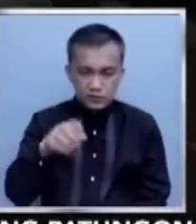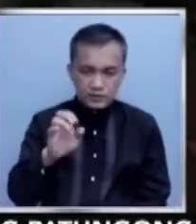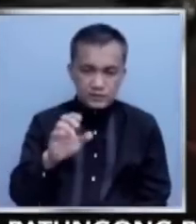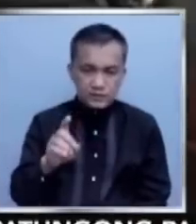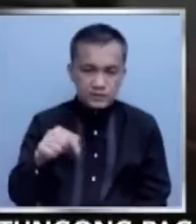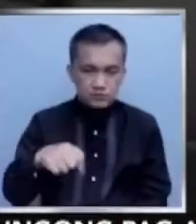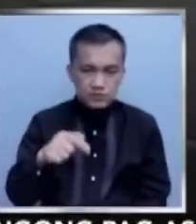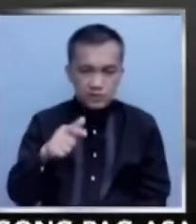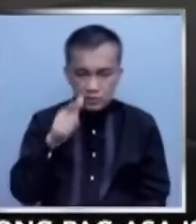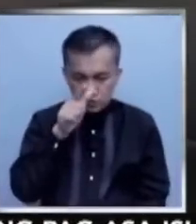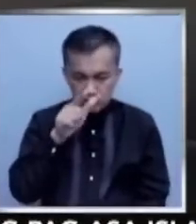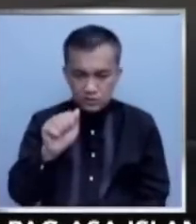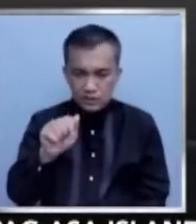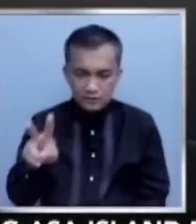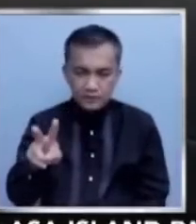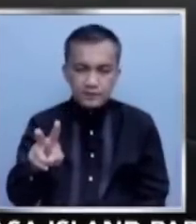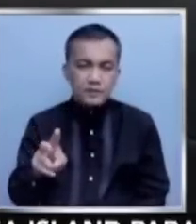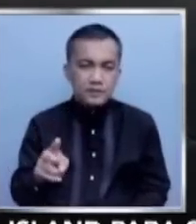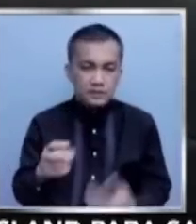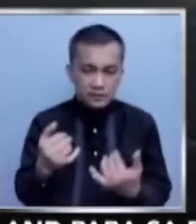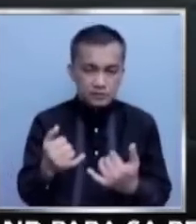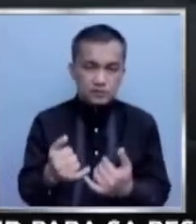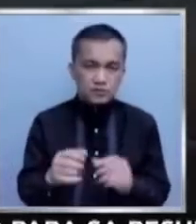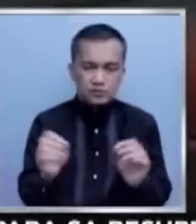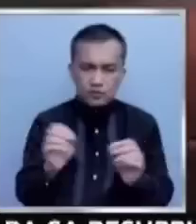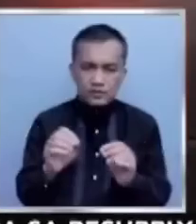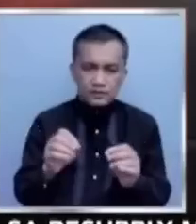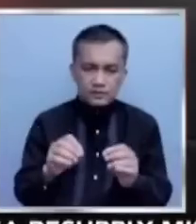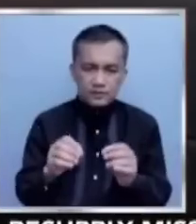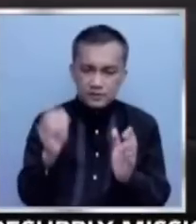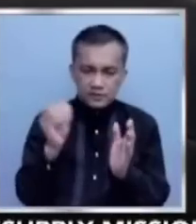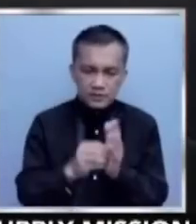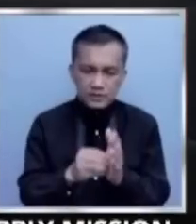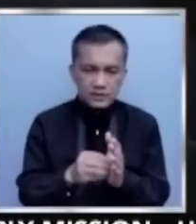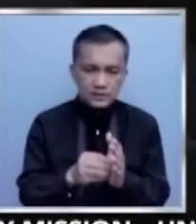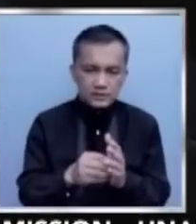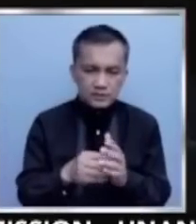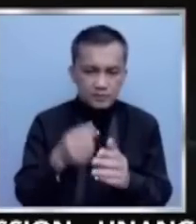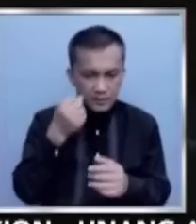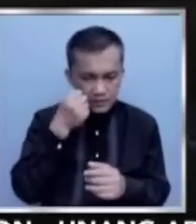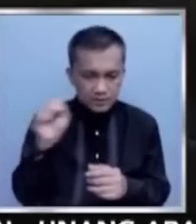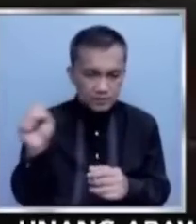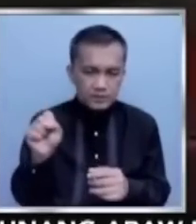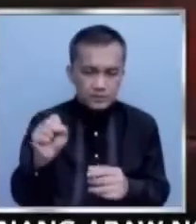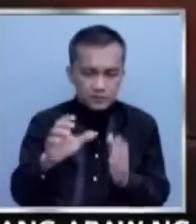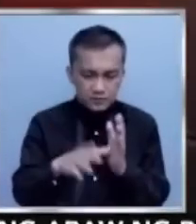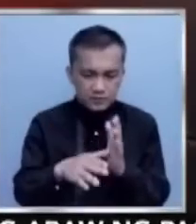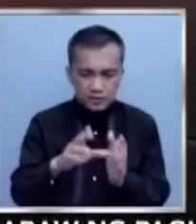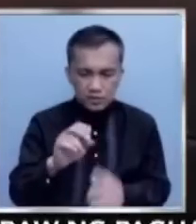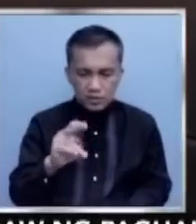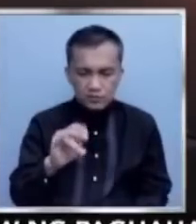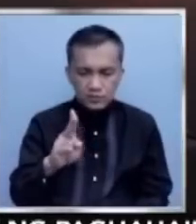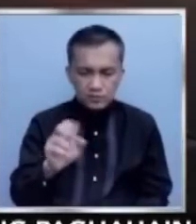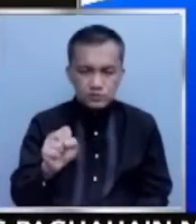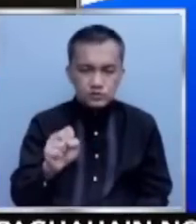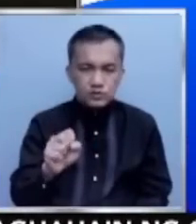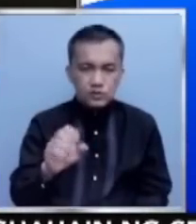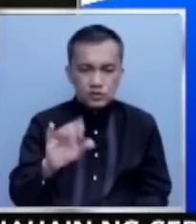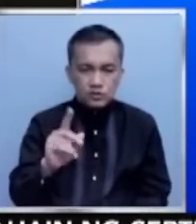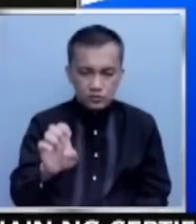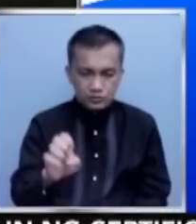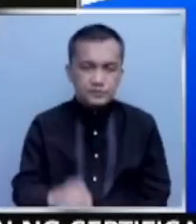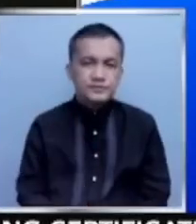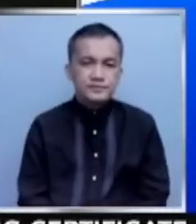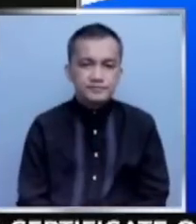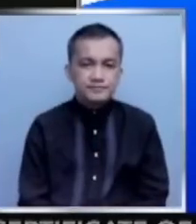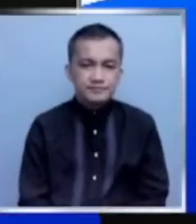At good news, sa mga sandali nito ay wala pa naman silang naitatalang anumang paglabag sa COMELEC Omnibus Election Code. Vicky? Maraming